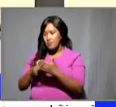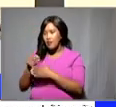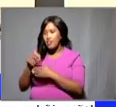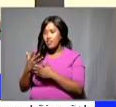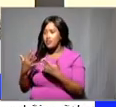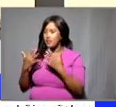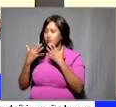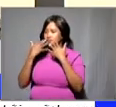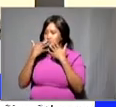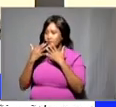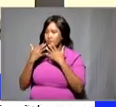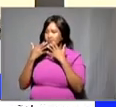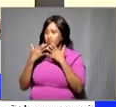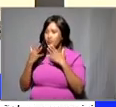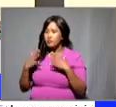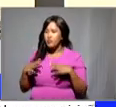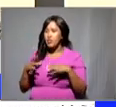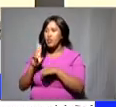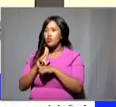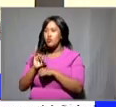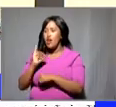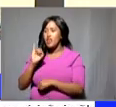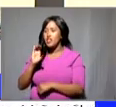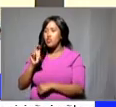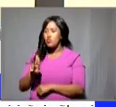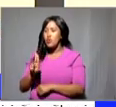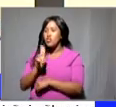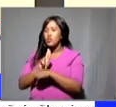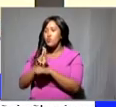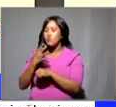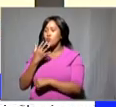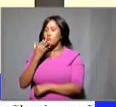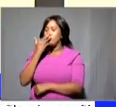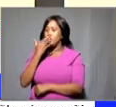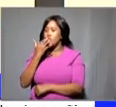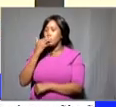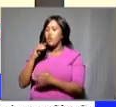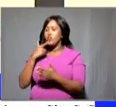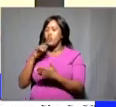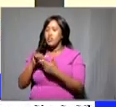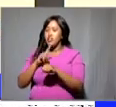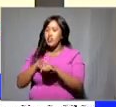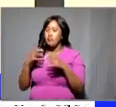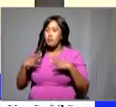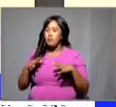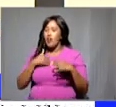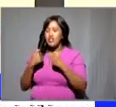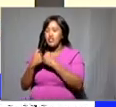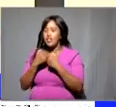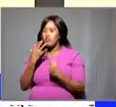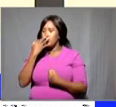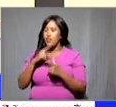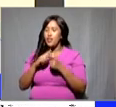ventilators nyamuishi wonaga andu ICU makihuhia nacio nigetha aria megukinya that level twako ni tuko